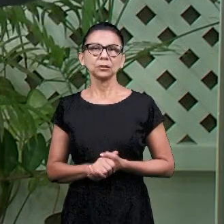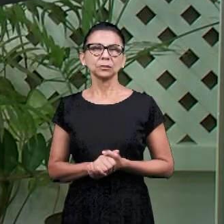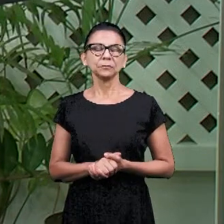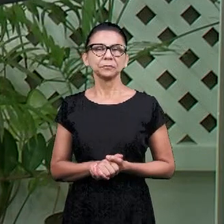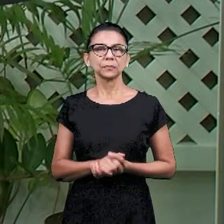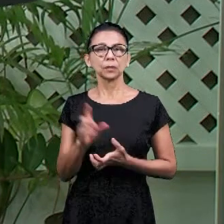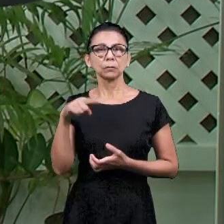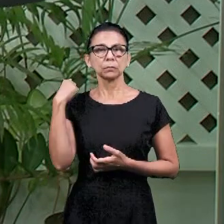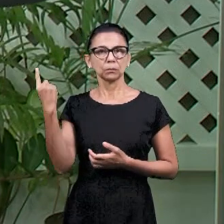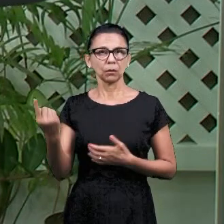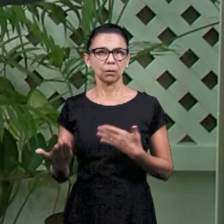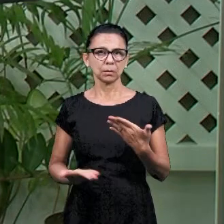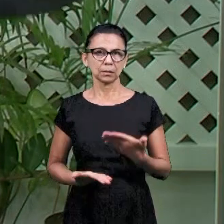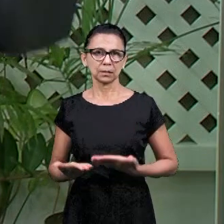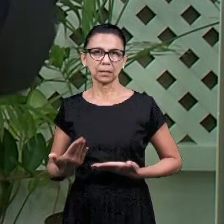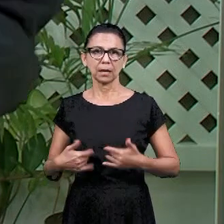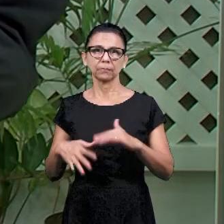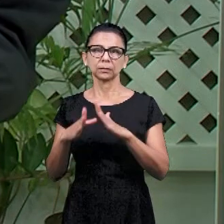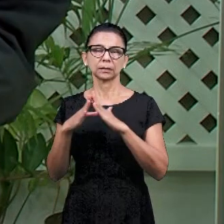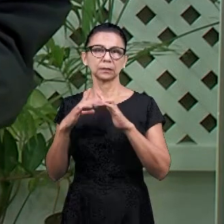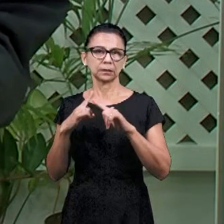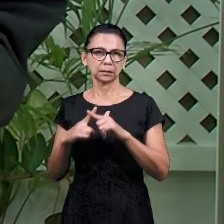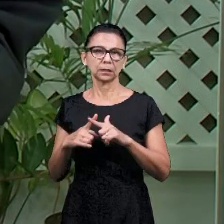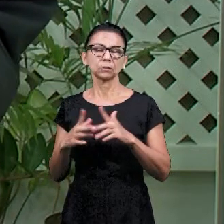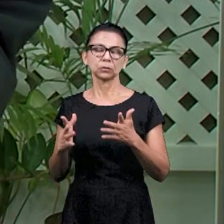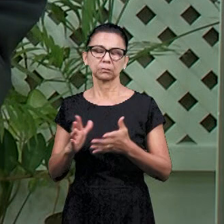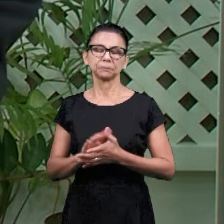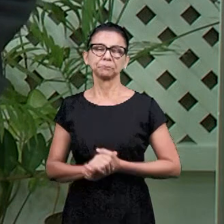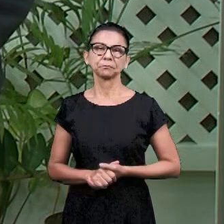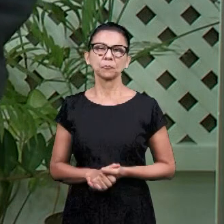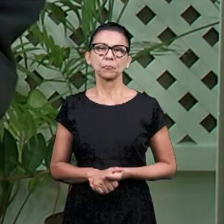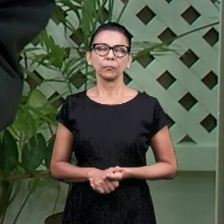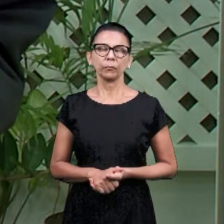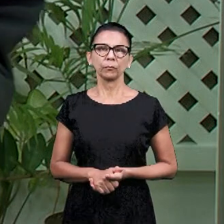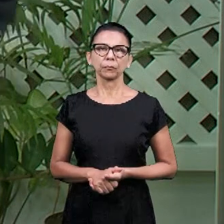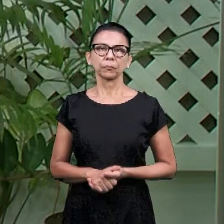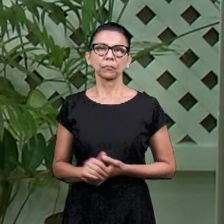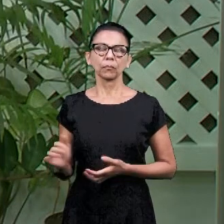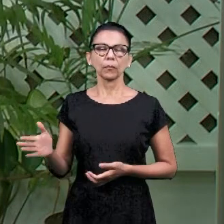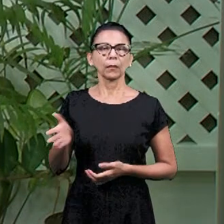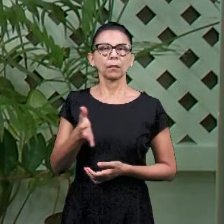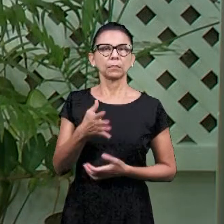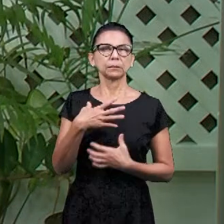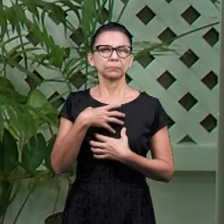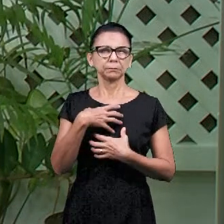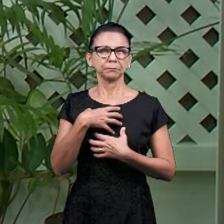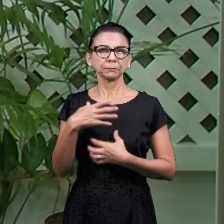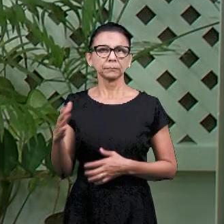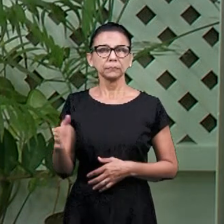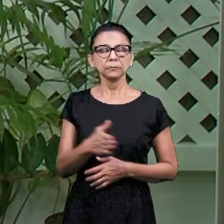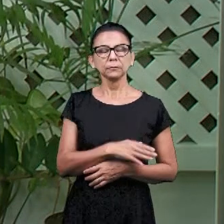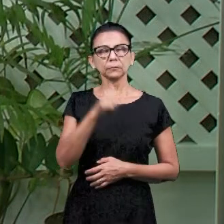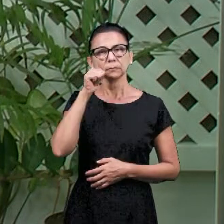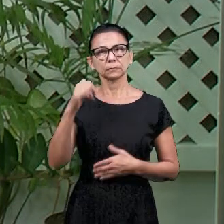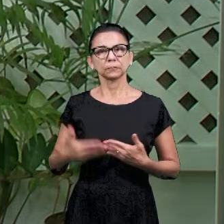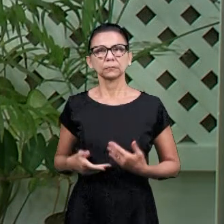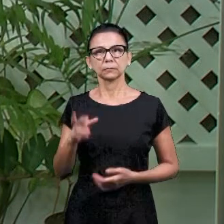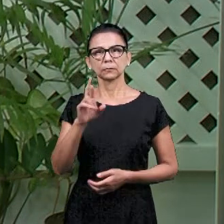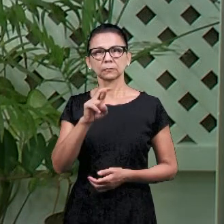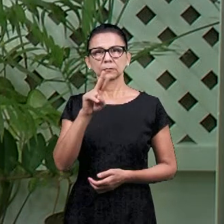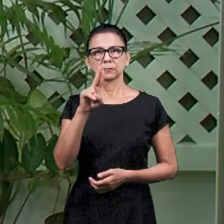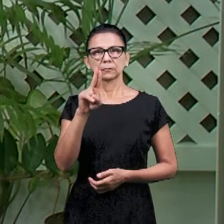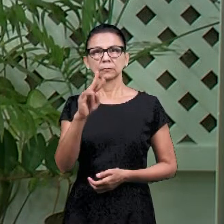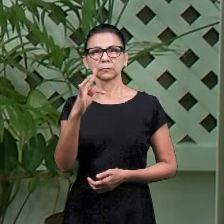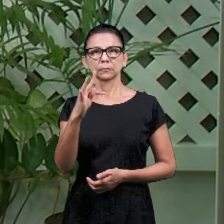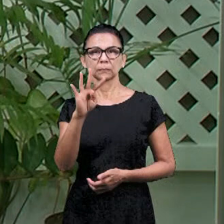d'Araujo. Ainsi, donc, nos pensées sincères à la famille, à toute l'Église. Nous avons aussi deux sœurs